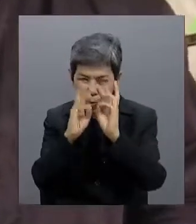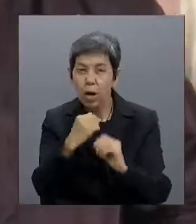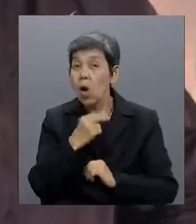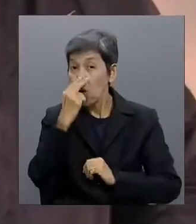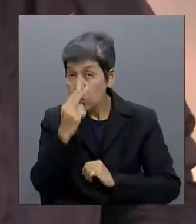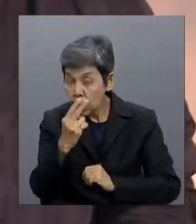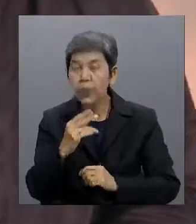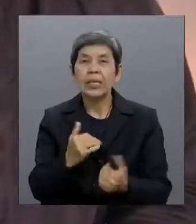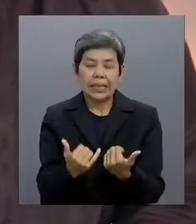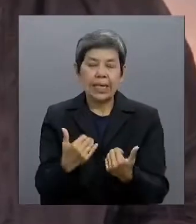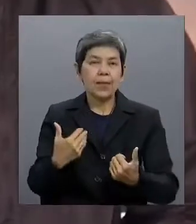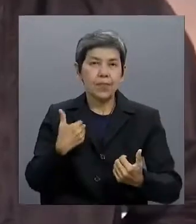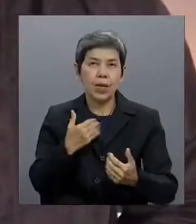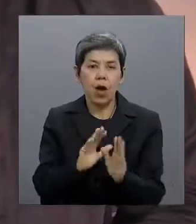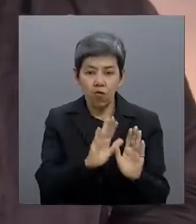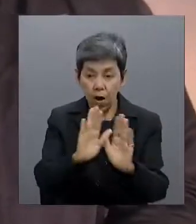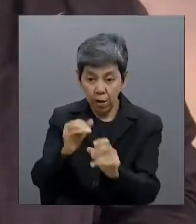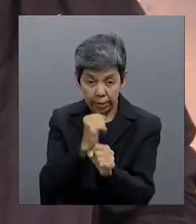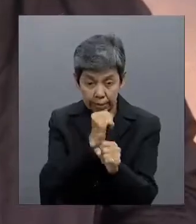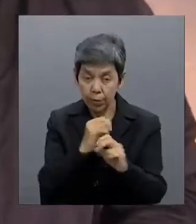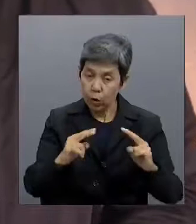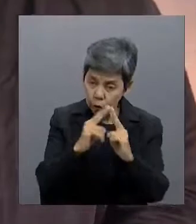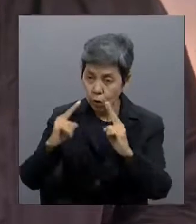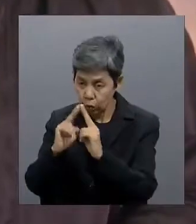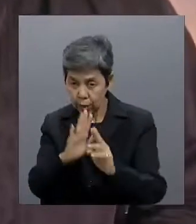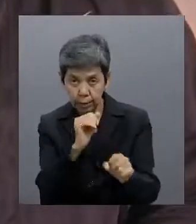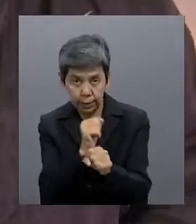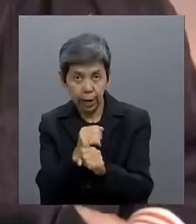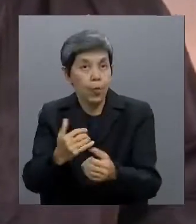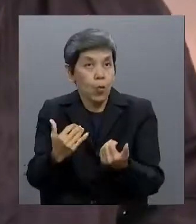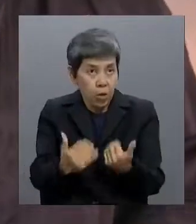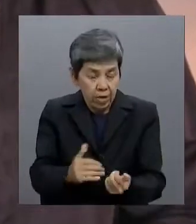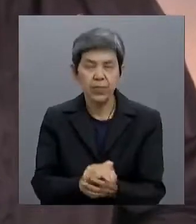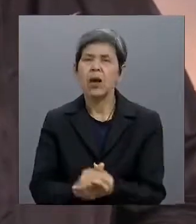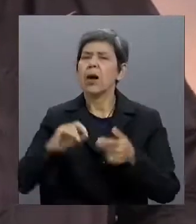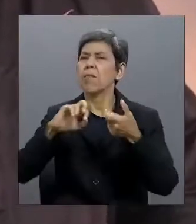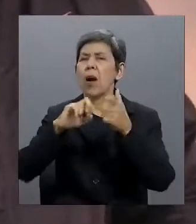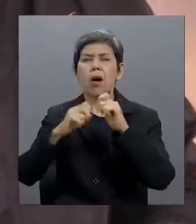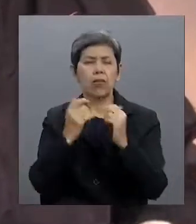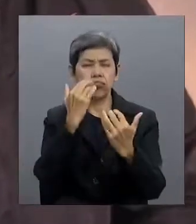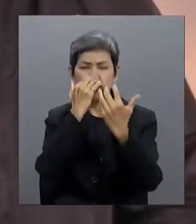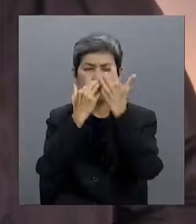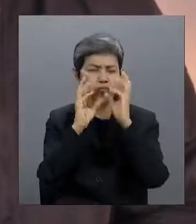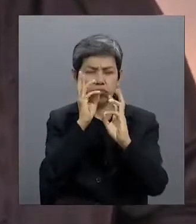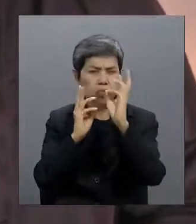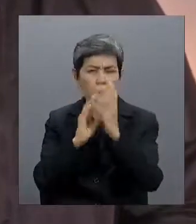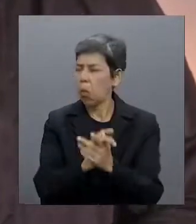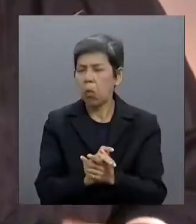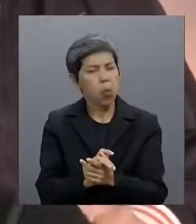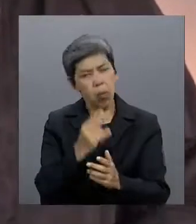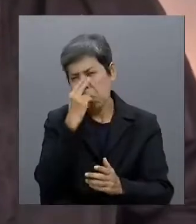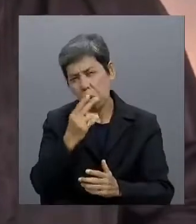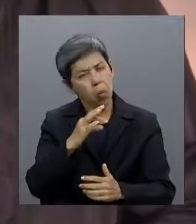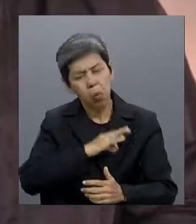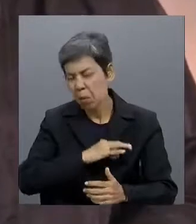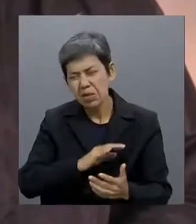ามนะครับในการหลังจากที่การมอบนโยบายของรองนายกรัฐมนตรีในวันนี้เพราะปัญหาฝุ่นควันสภาพอากาศในตอนนี้ค่อนข้างที่จะเ